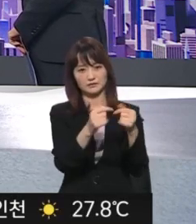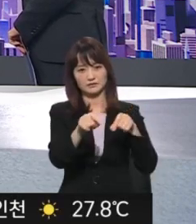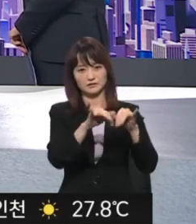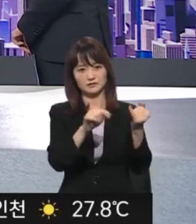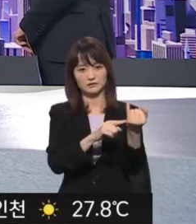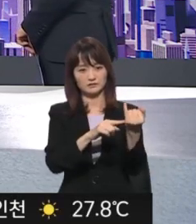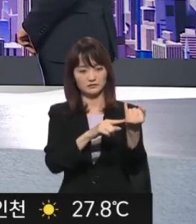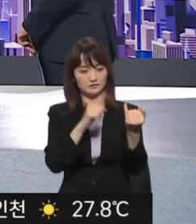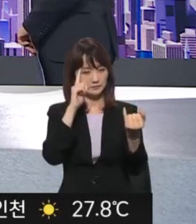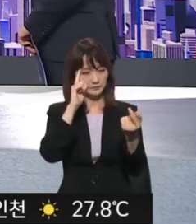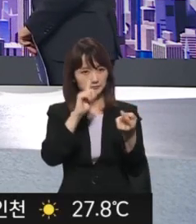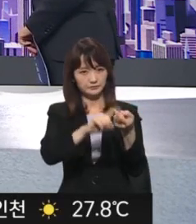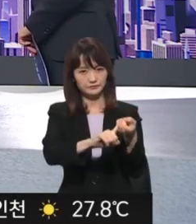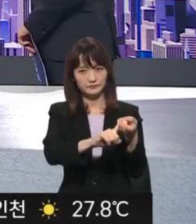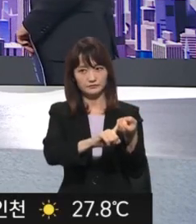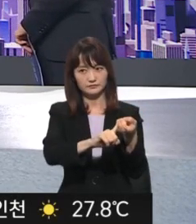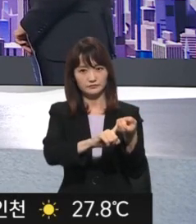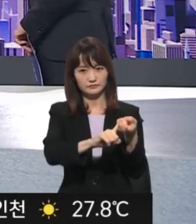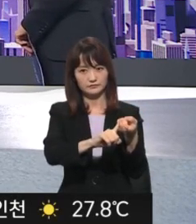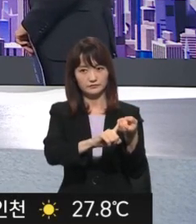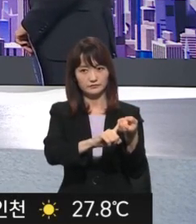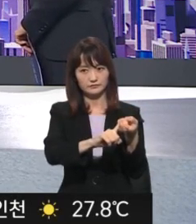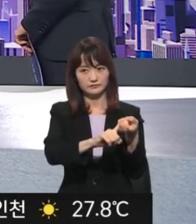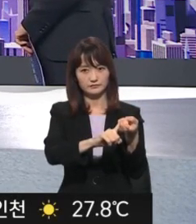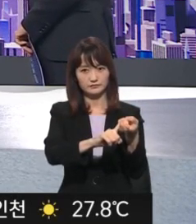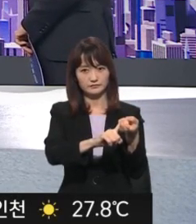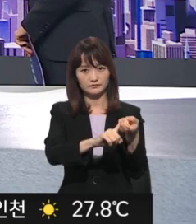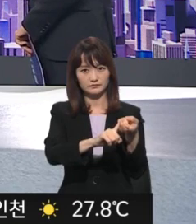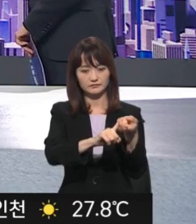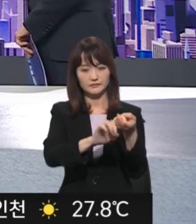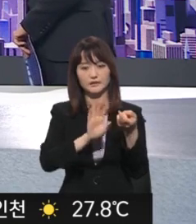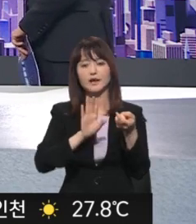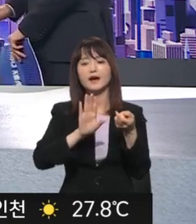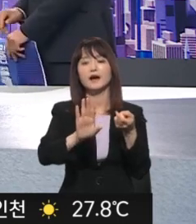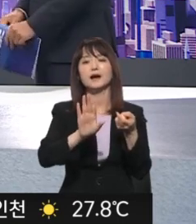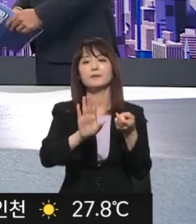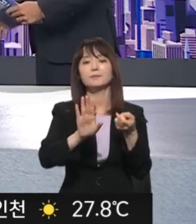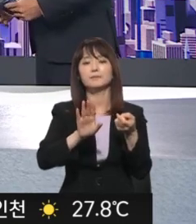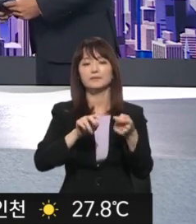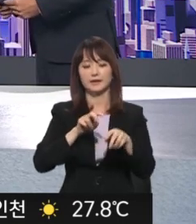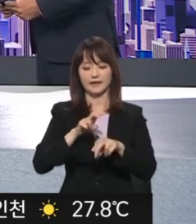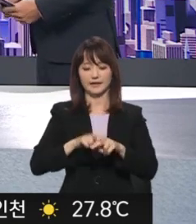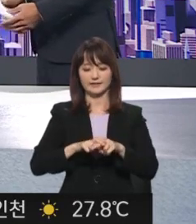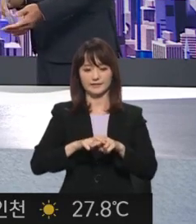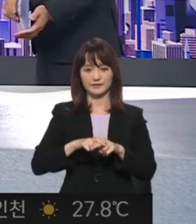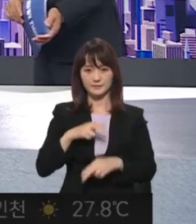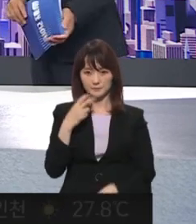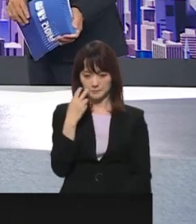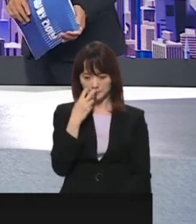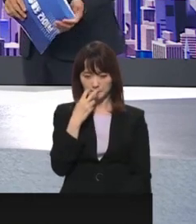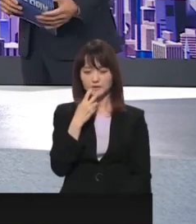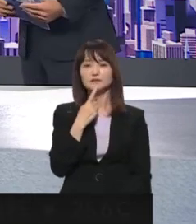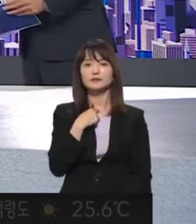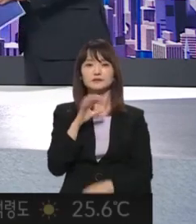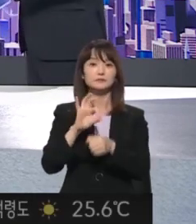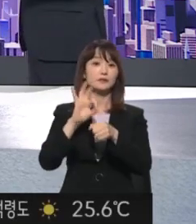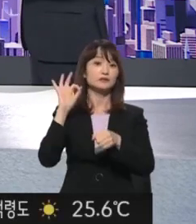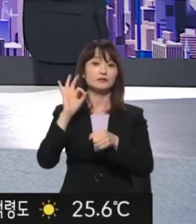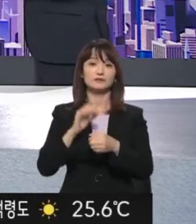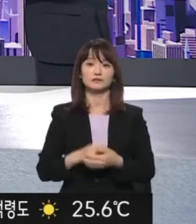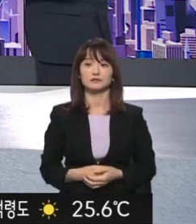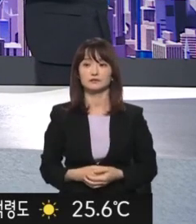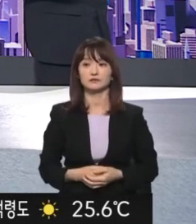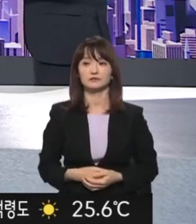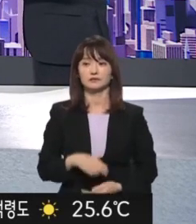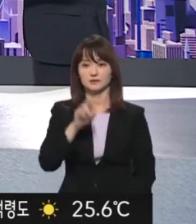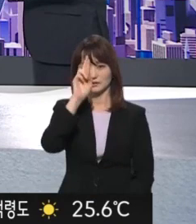당시의 참고로 이때 조디 자리 즉 화면엔 없지만 이 앞에 저렇게 취재했던 기억이 납니다 10년 전에 그런데 이제 당시